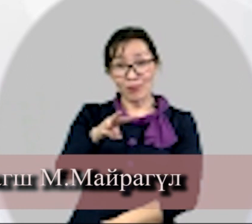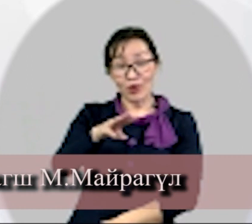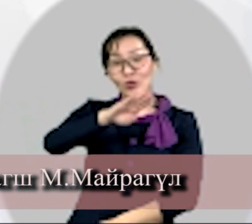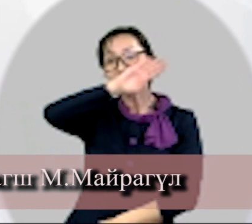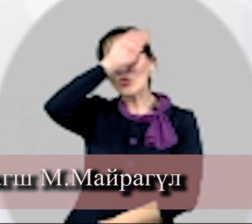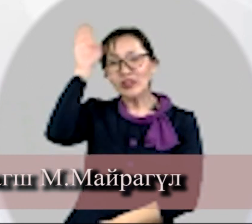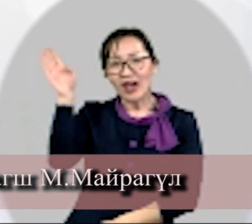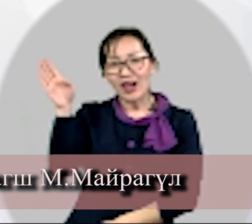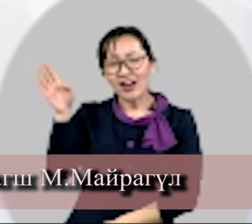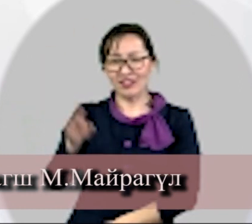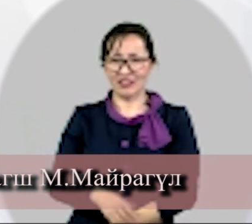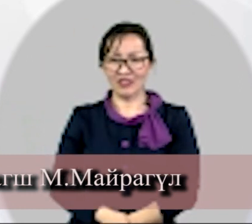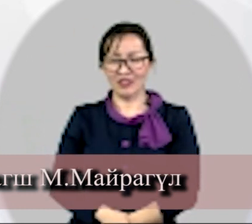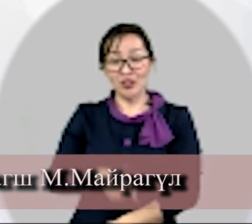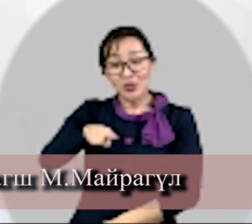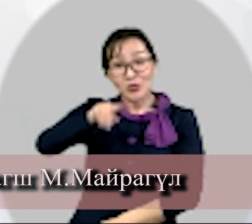Жақсылап ойланыңдар.